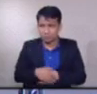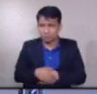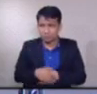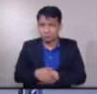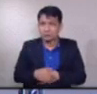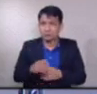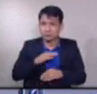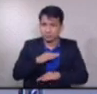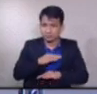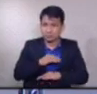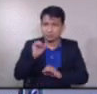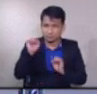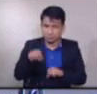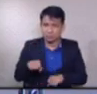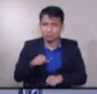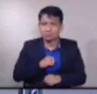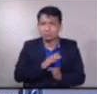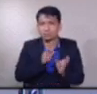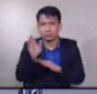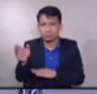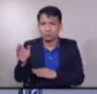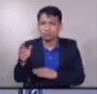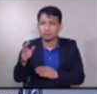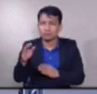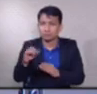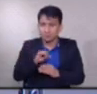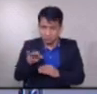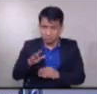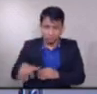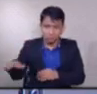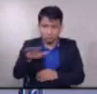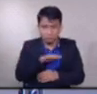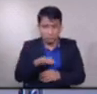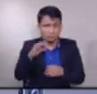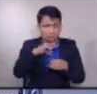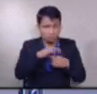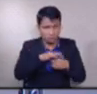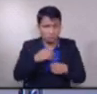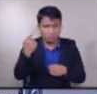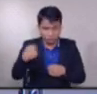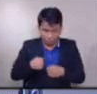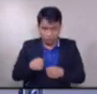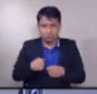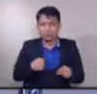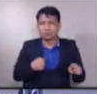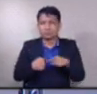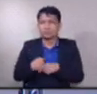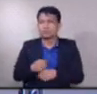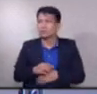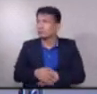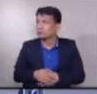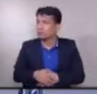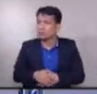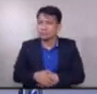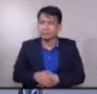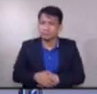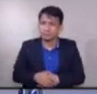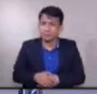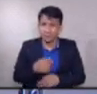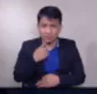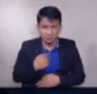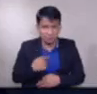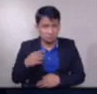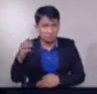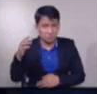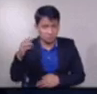14,184,645. That's enough to make it to the 12, no? Yes po. That's if they all vote if for they you. All vote for assuming me. They vote so, for assuming, you. Oh, tama yun. So, meron ka bang